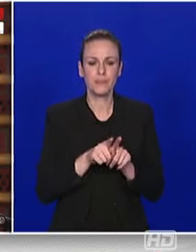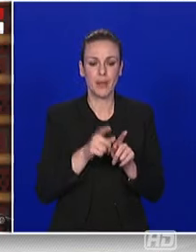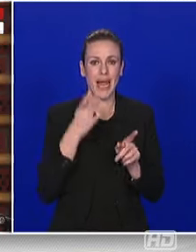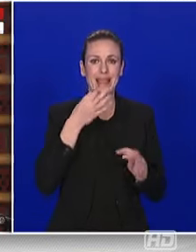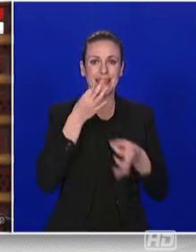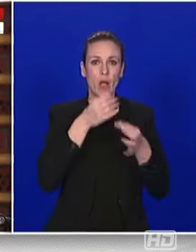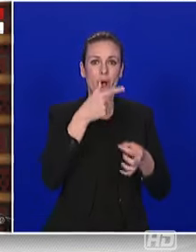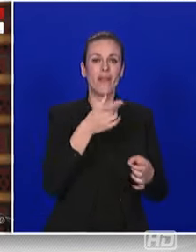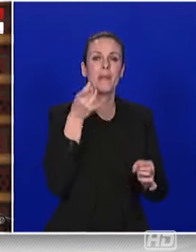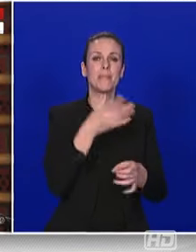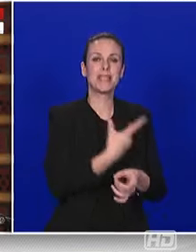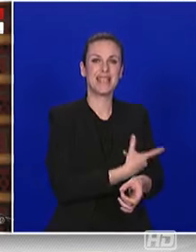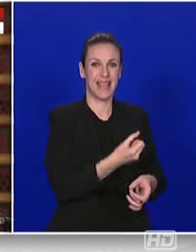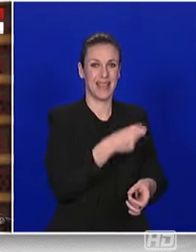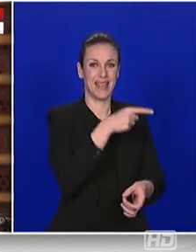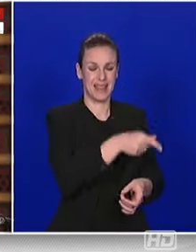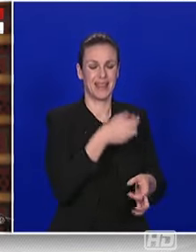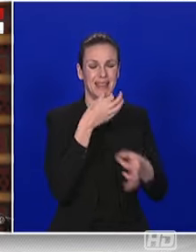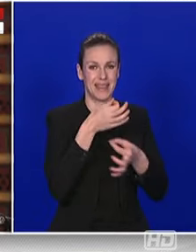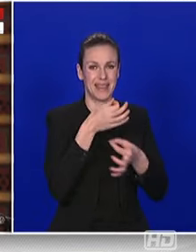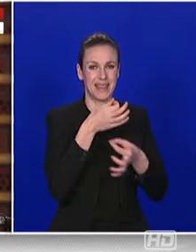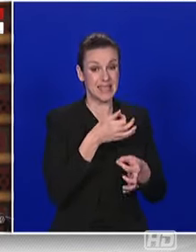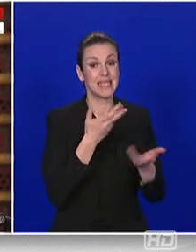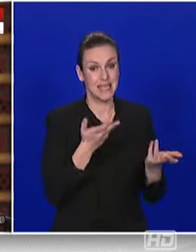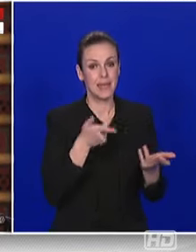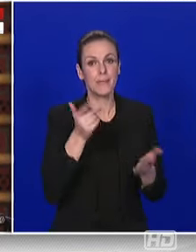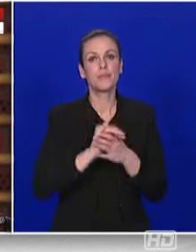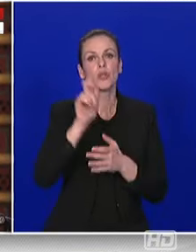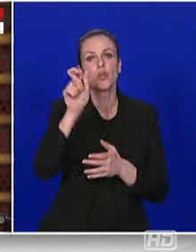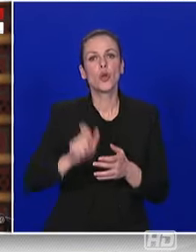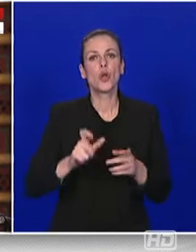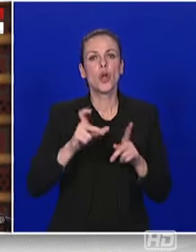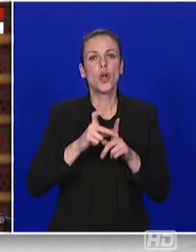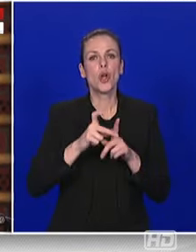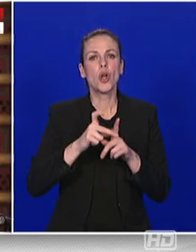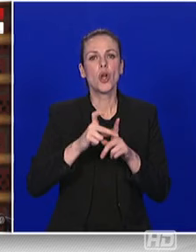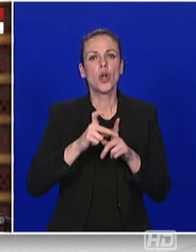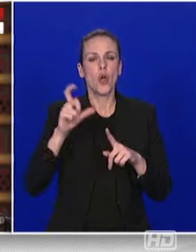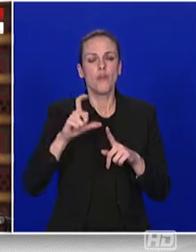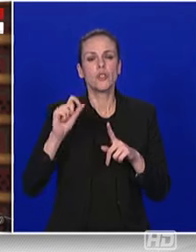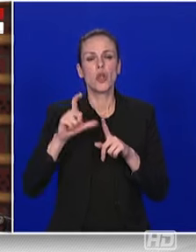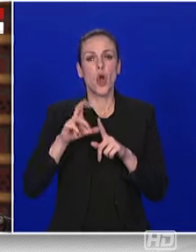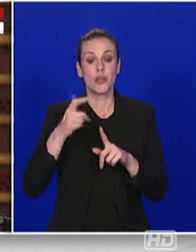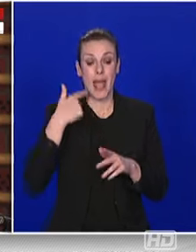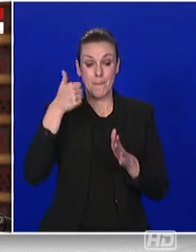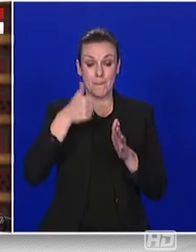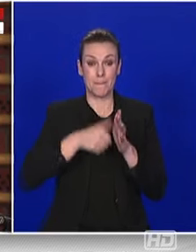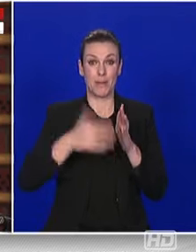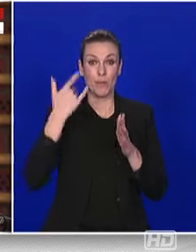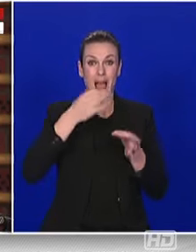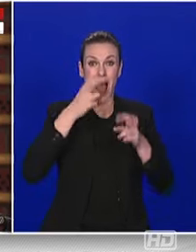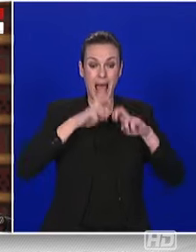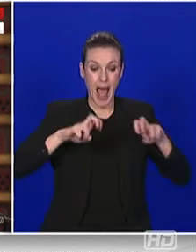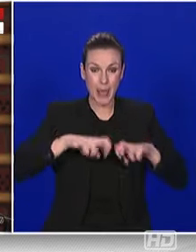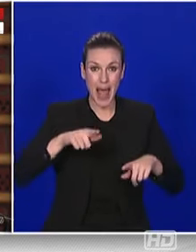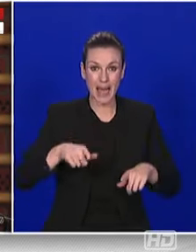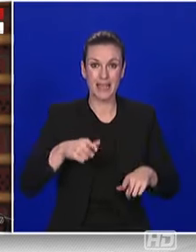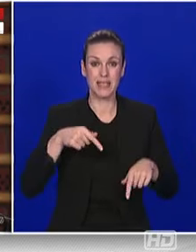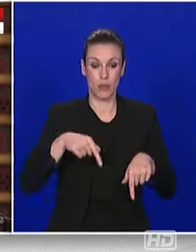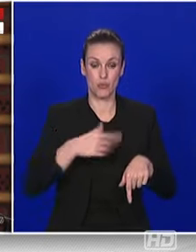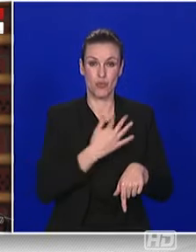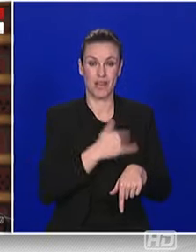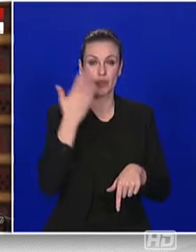brzim antigenskim testovima. Kolegica Đaković-Rode je recimo prve analize kod nas